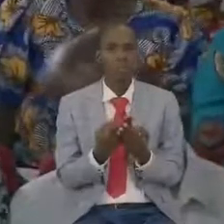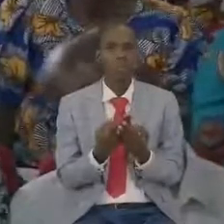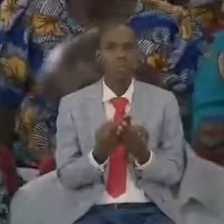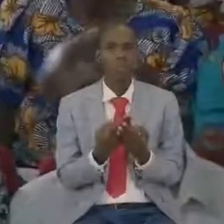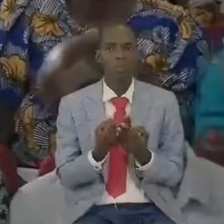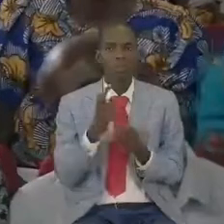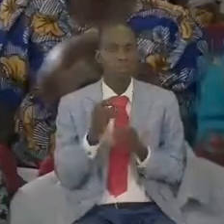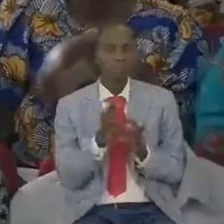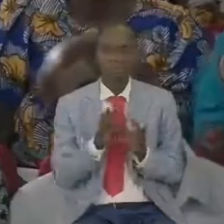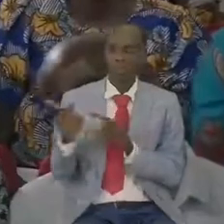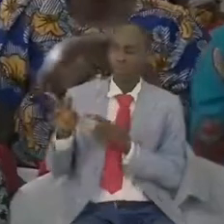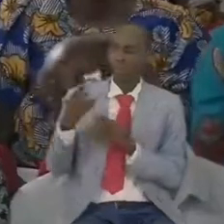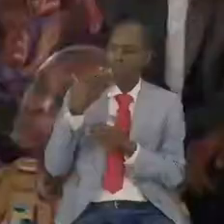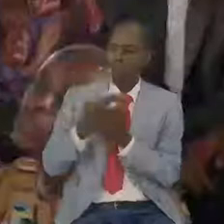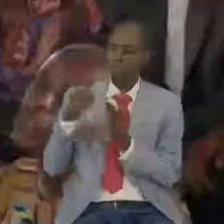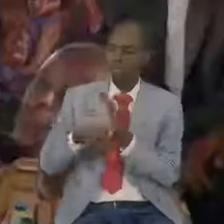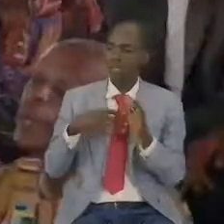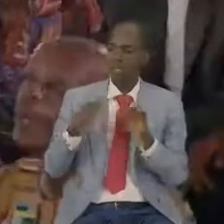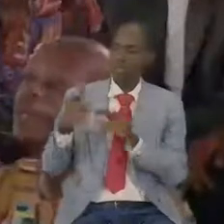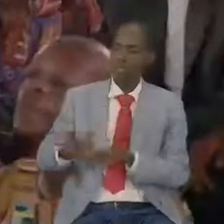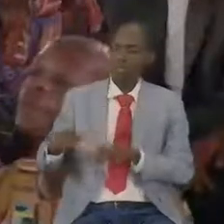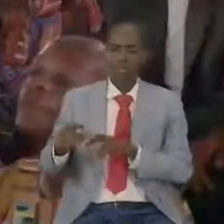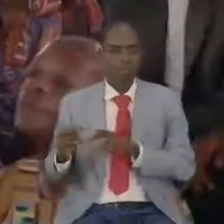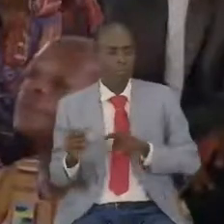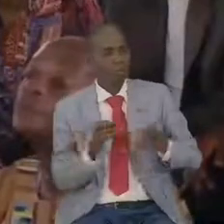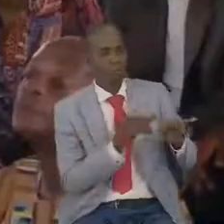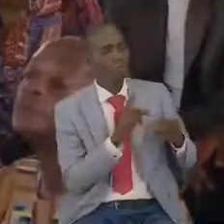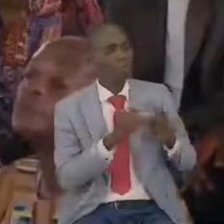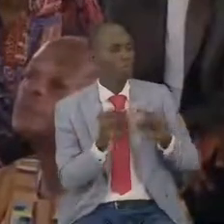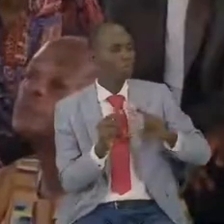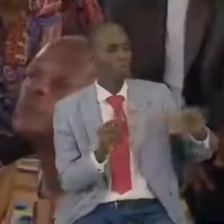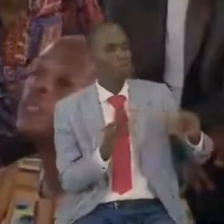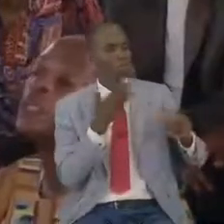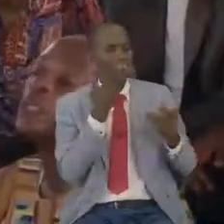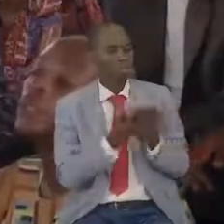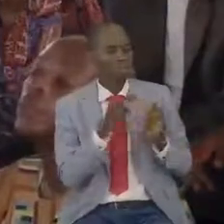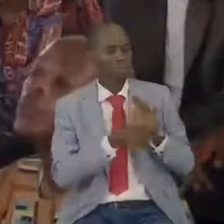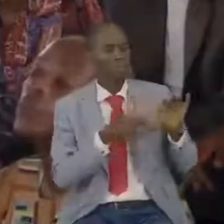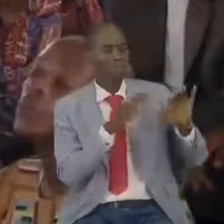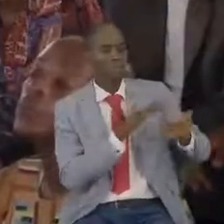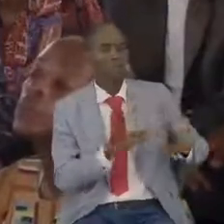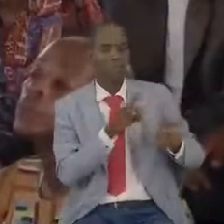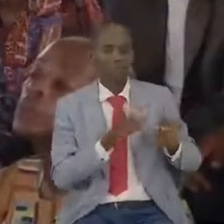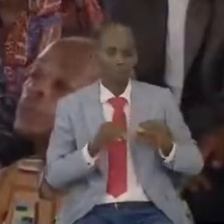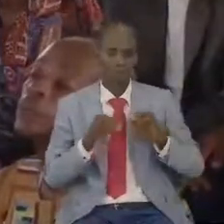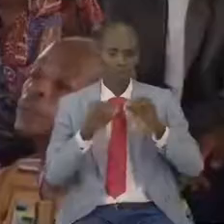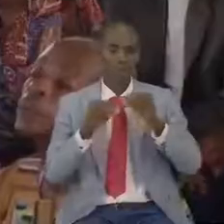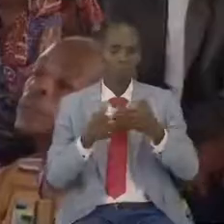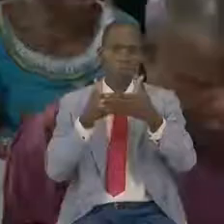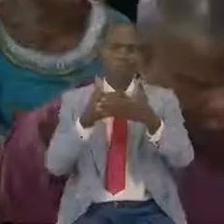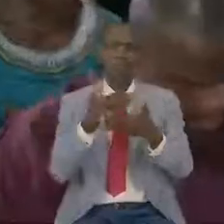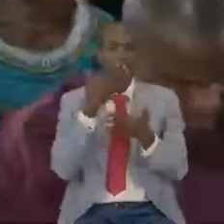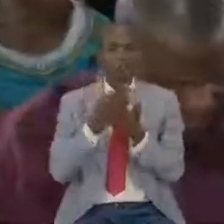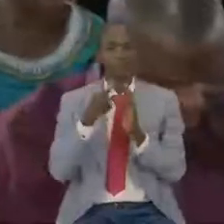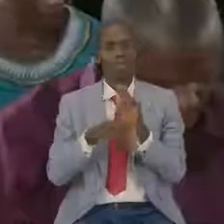à droite, bénédiction et bonté. Tu vas à gauche, bonté et miséricorde. Tu avances, bonté et